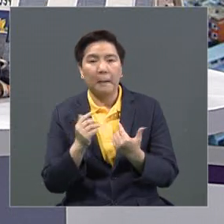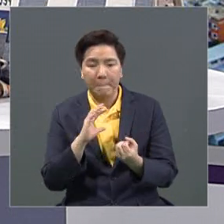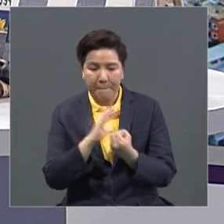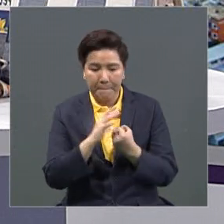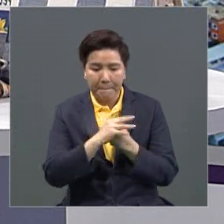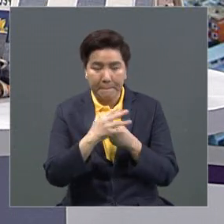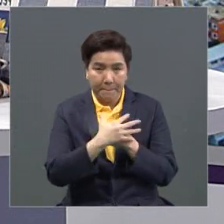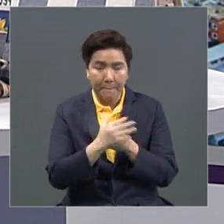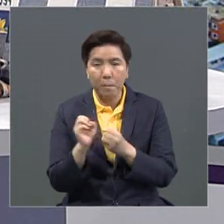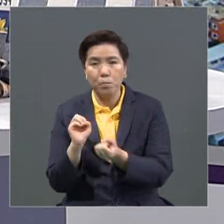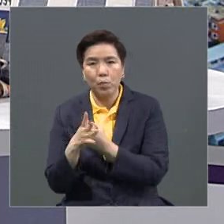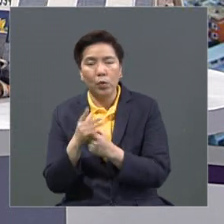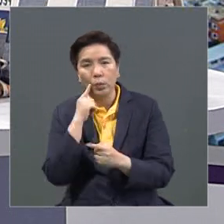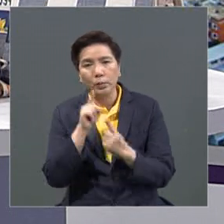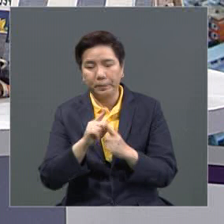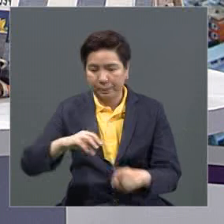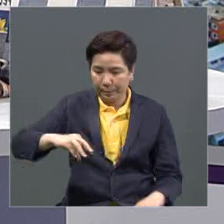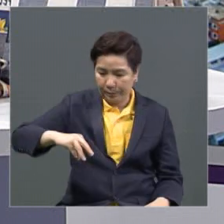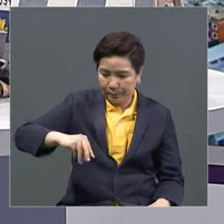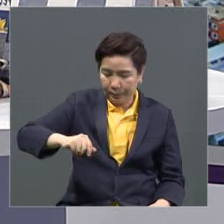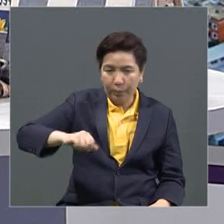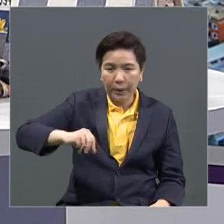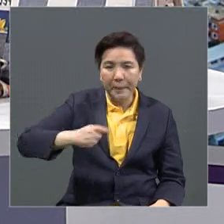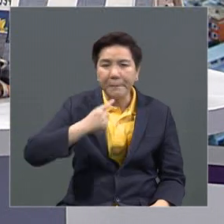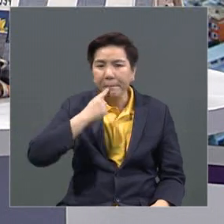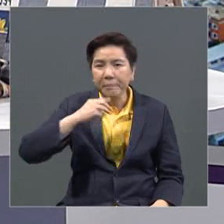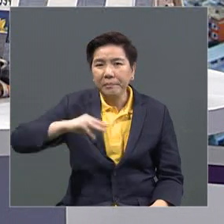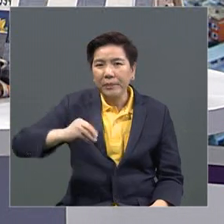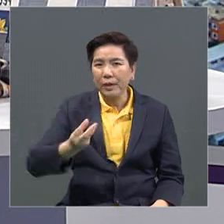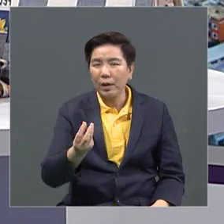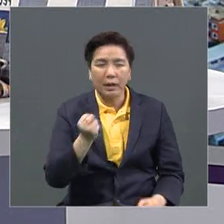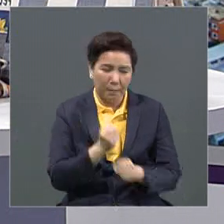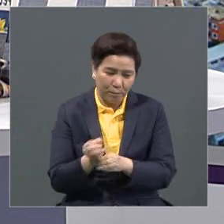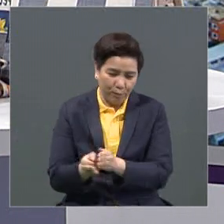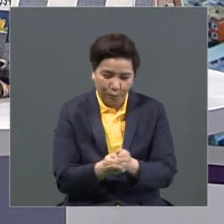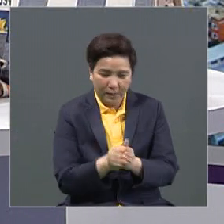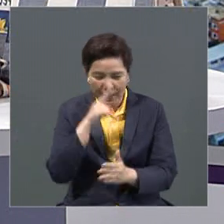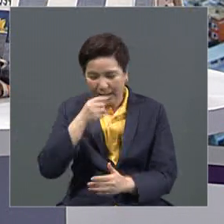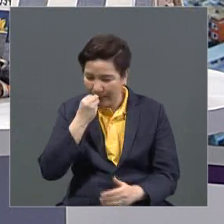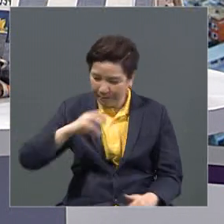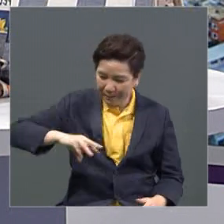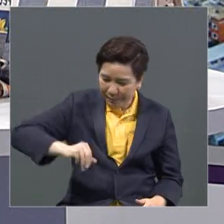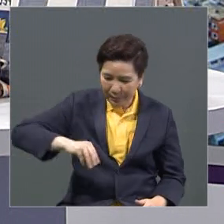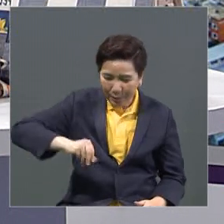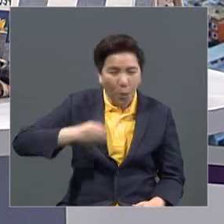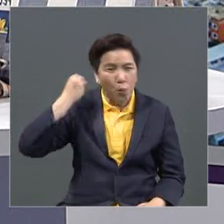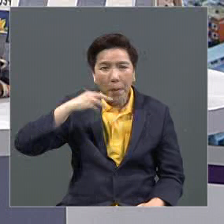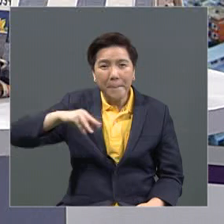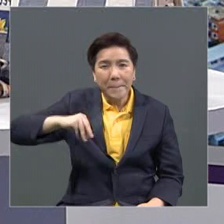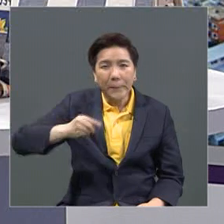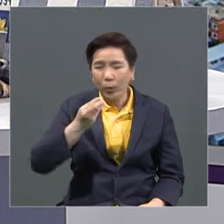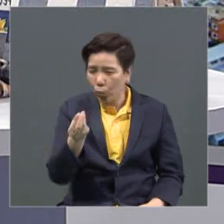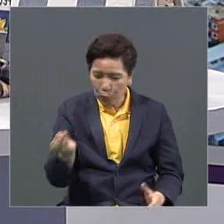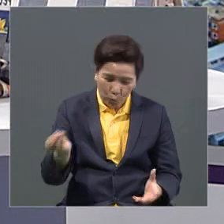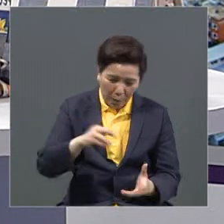ผลไม้โดยเฉพาะอย่างมะนาวมะนาวเนี่ยคู่ครัวของคนไทยคือใช้อะไรเนี่ยใช้ผง